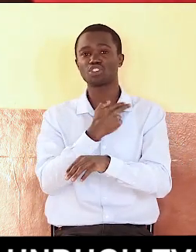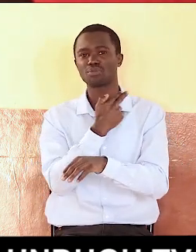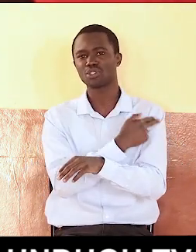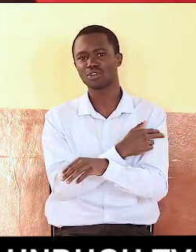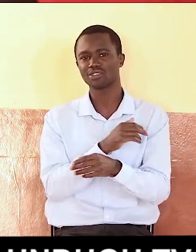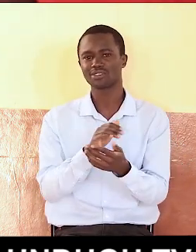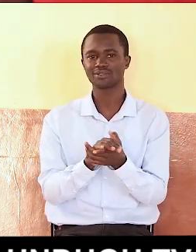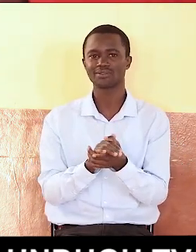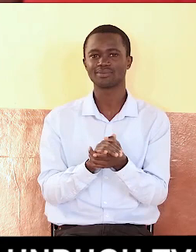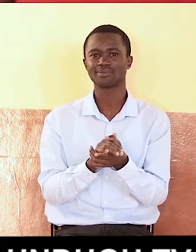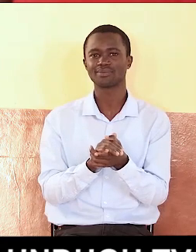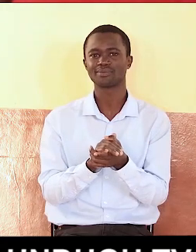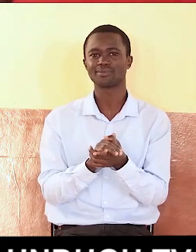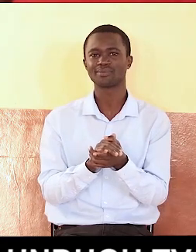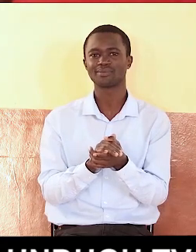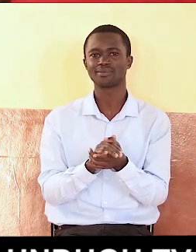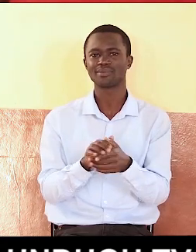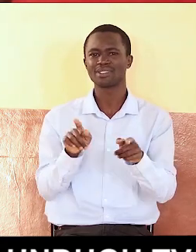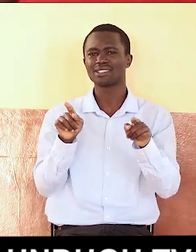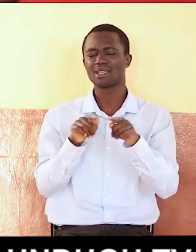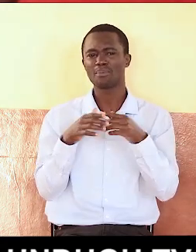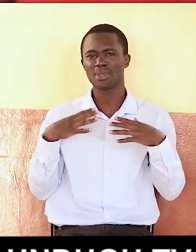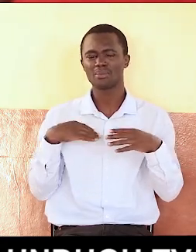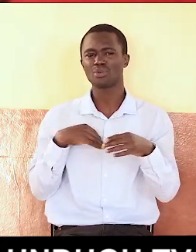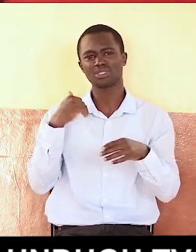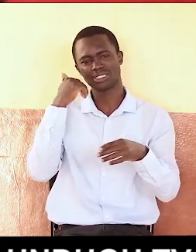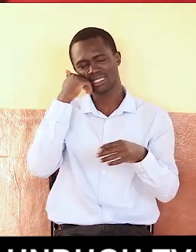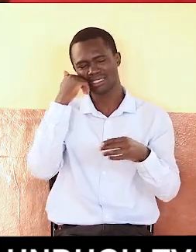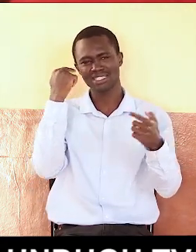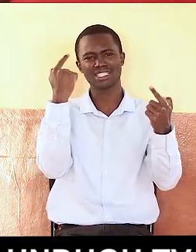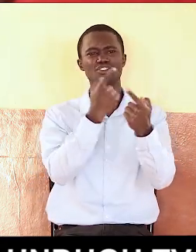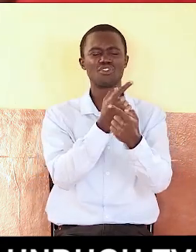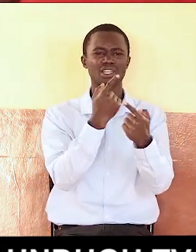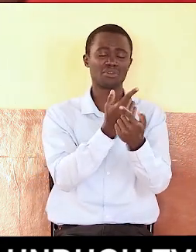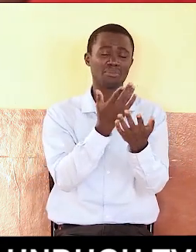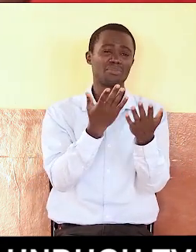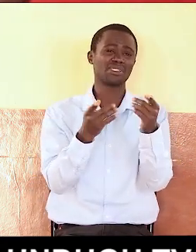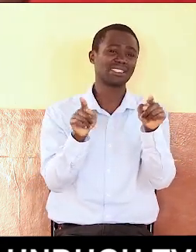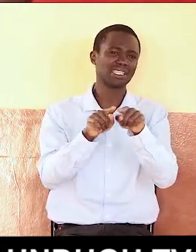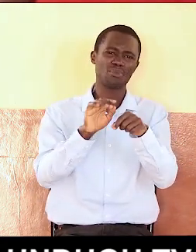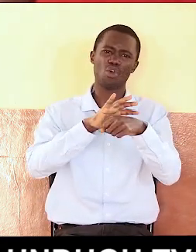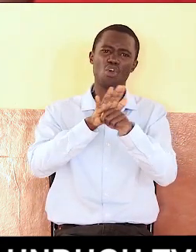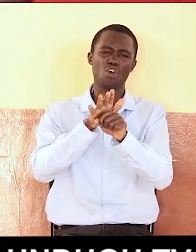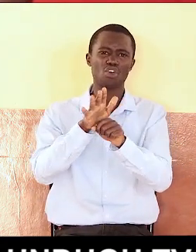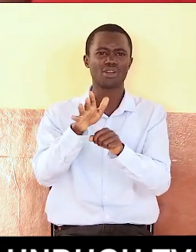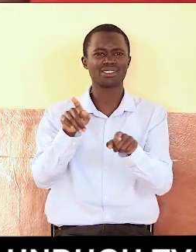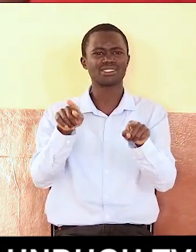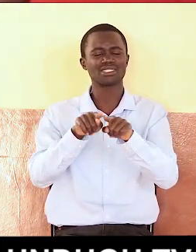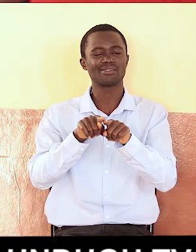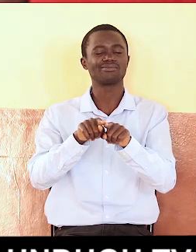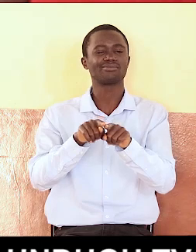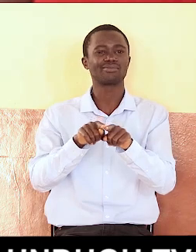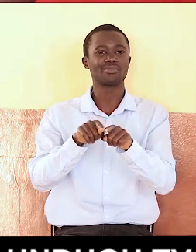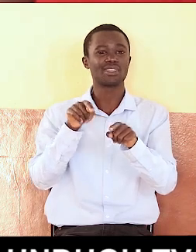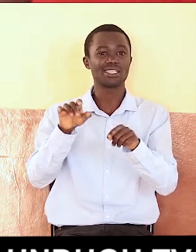Hata wenye wale wako na ugonjwa ya aina yote hata kama ni corona. Na inji hii wenye